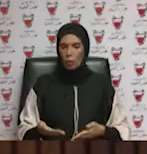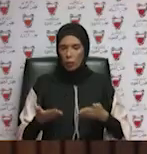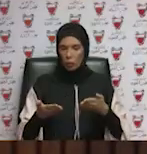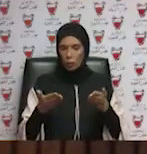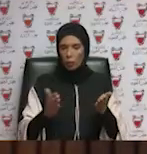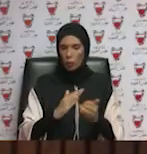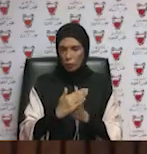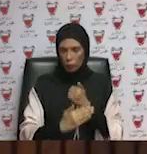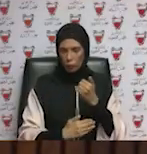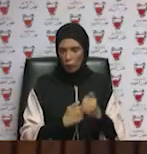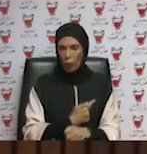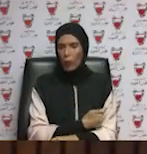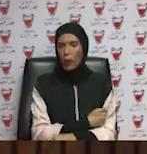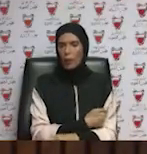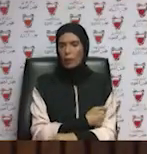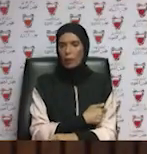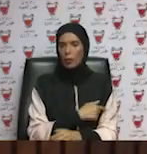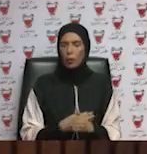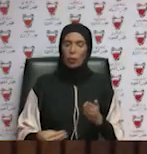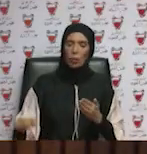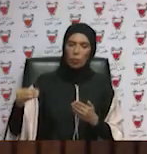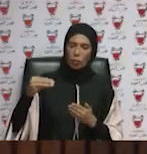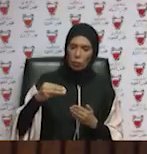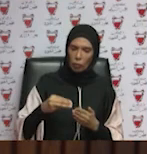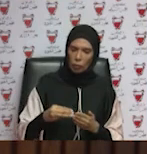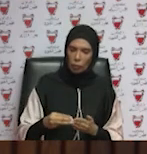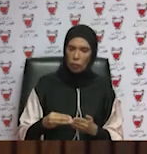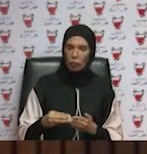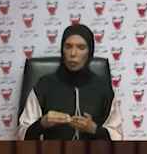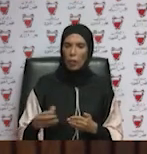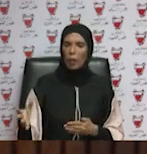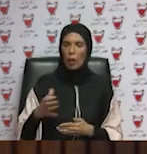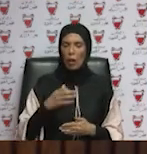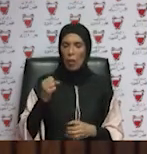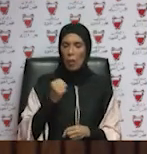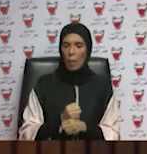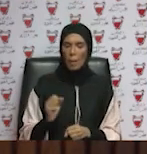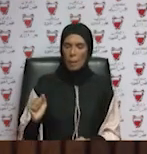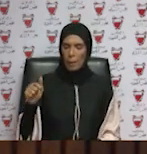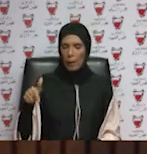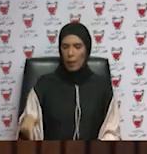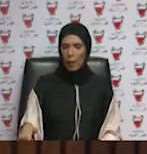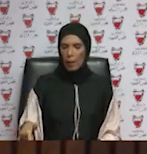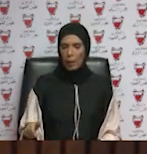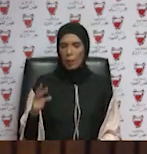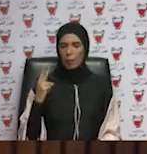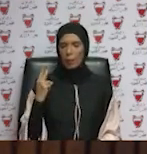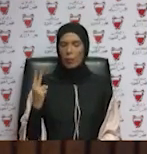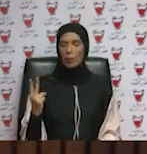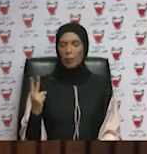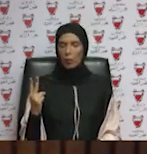الرعاية الصحية، ويعزز توفير فرص العمل للمواطنين.